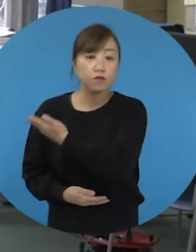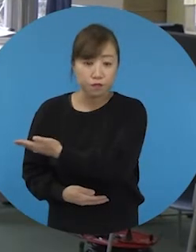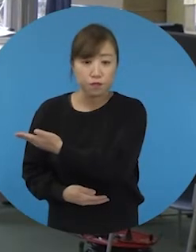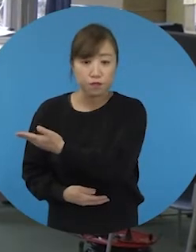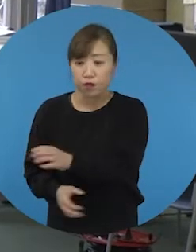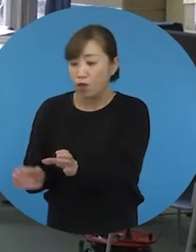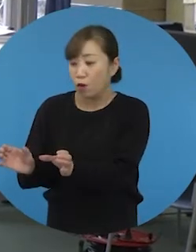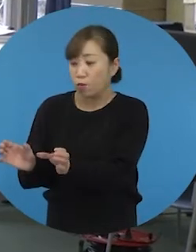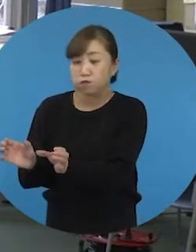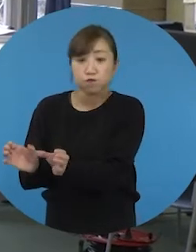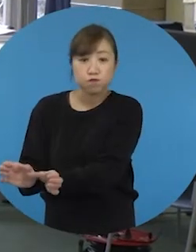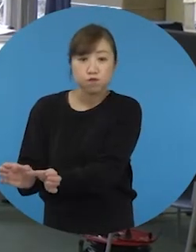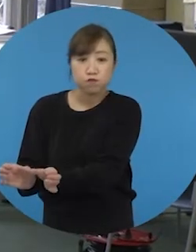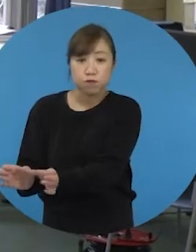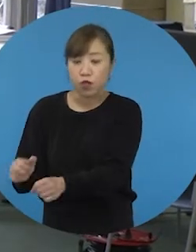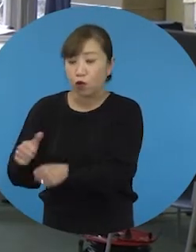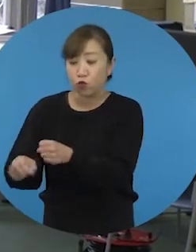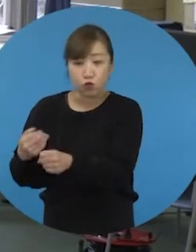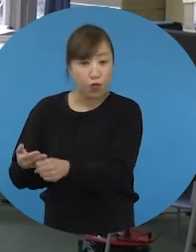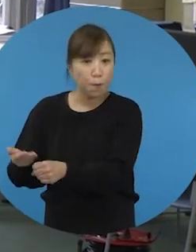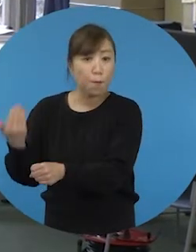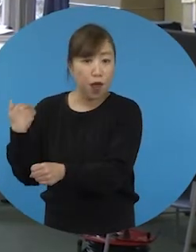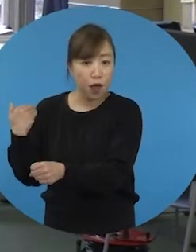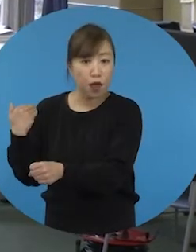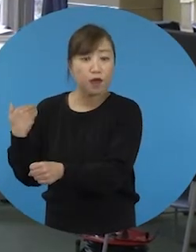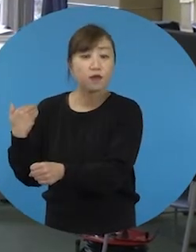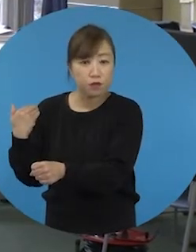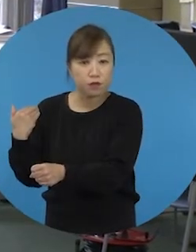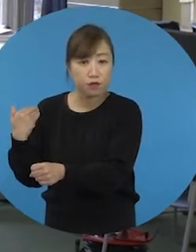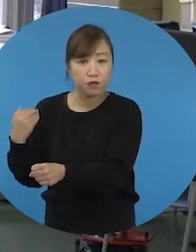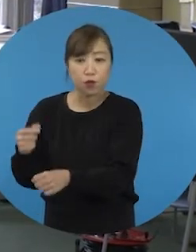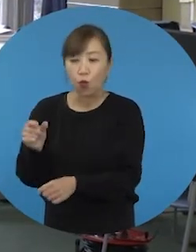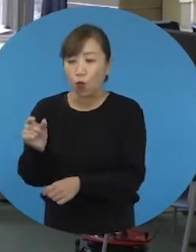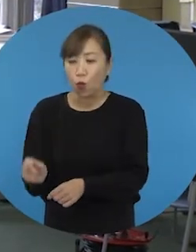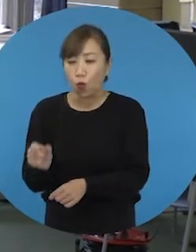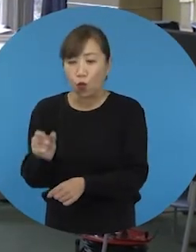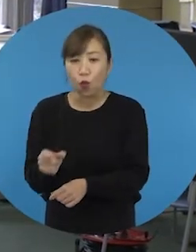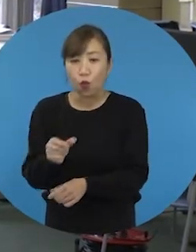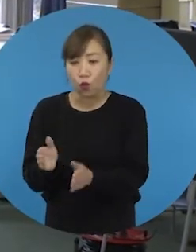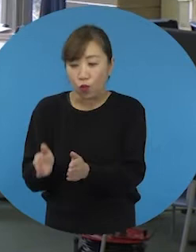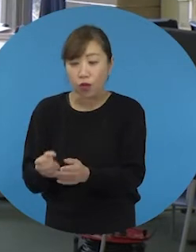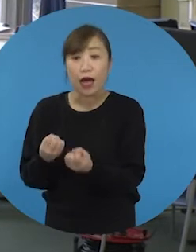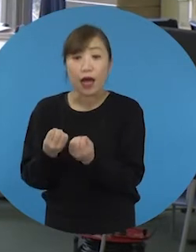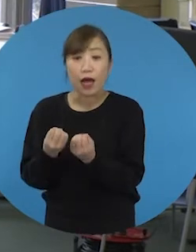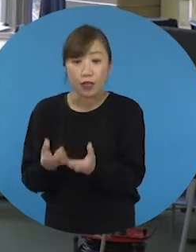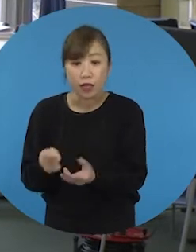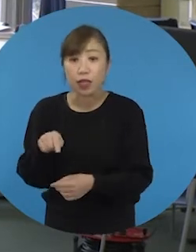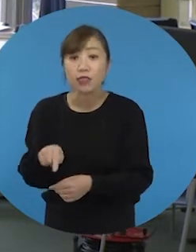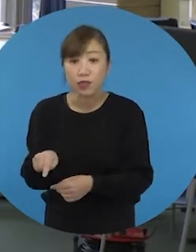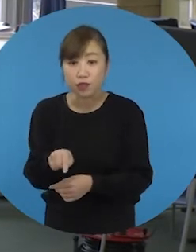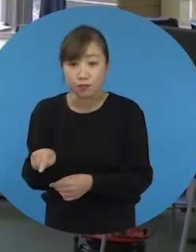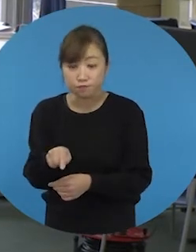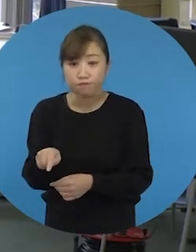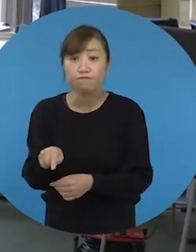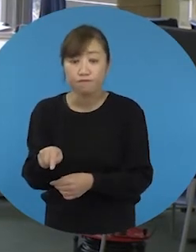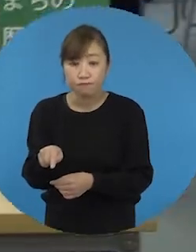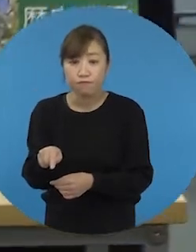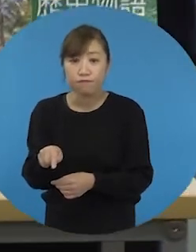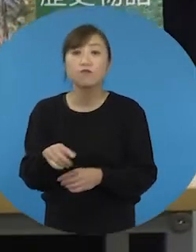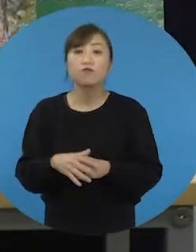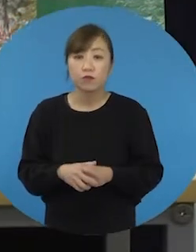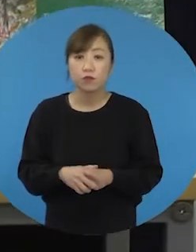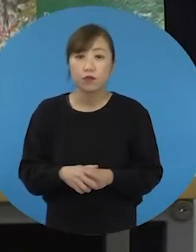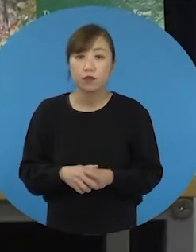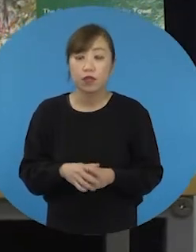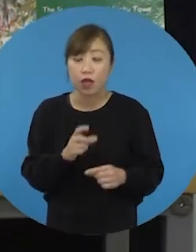ちらが50年前の府中志士、そしてこちらが新しい府中志士ということで、これ